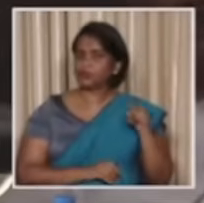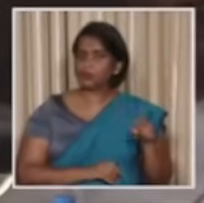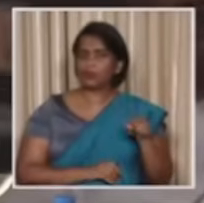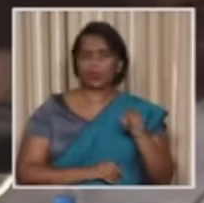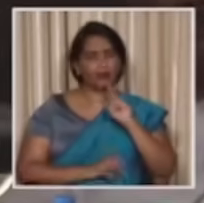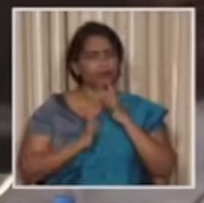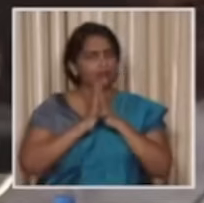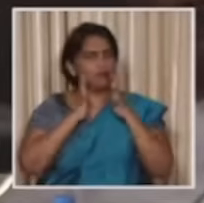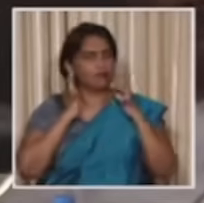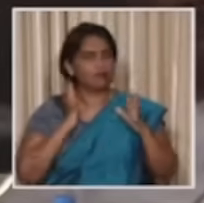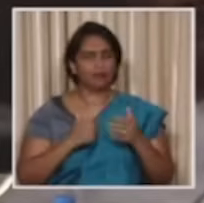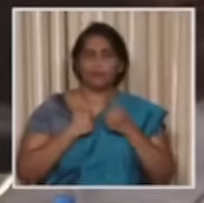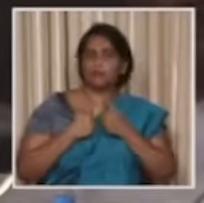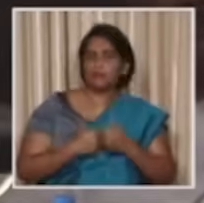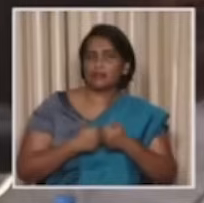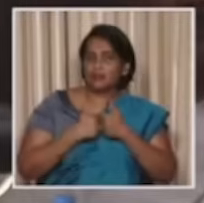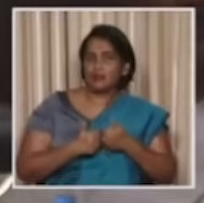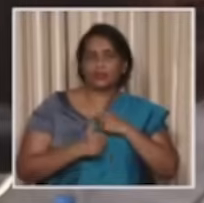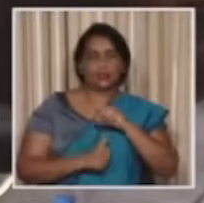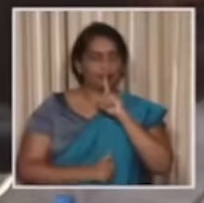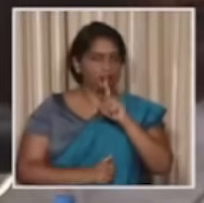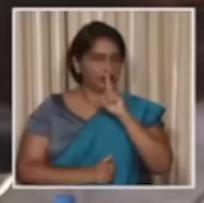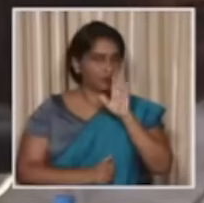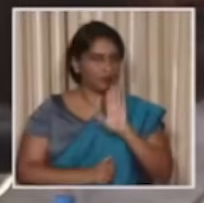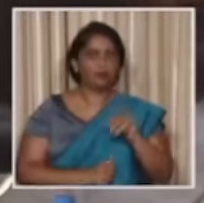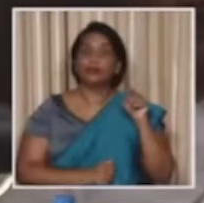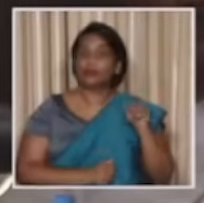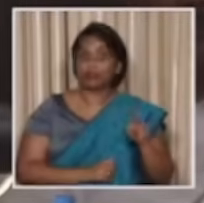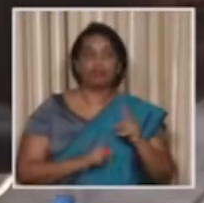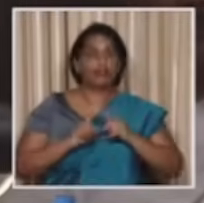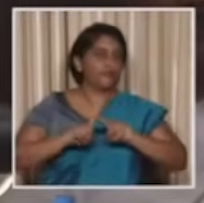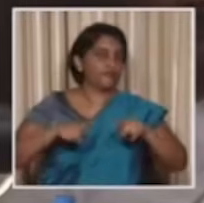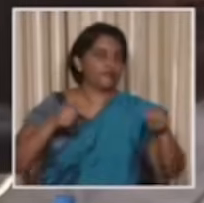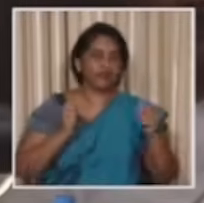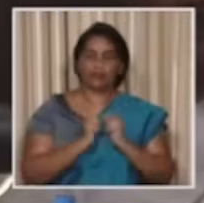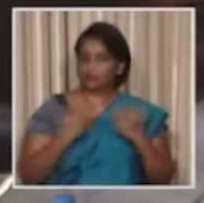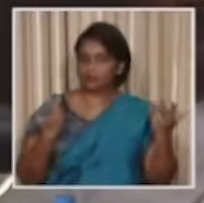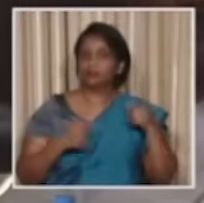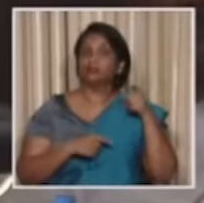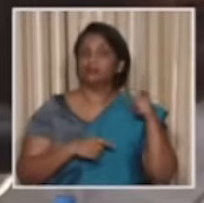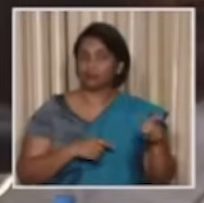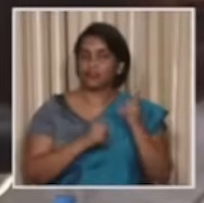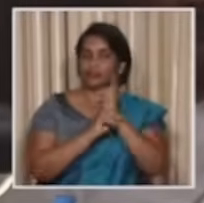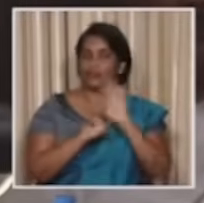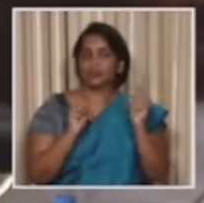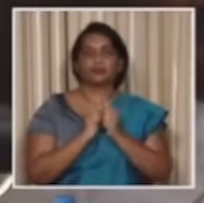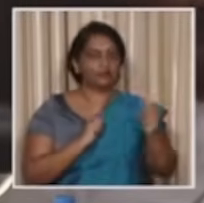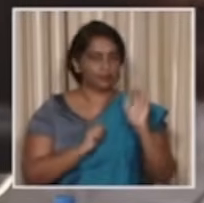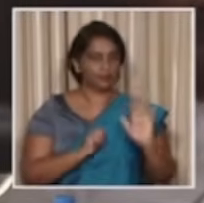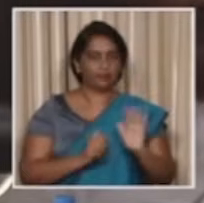බොහෝ විදියට මේක සාධාරණීකරණය කරන්න උත්සාහ කරා. මේක මේකට ඇරෙන්න වෙන ක්‍රමයක් නැහැ. මේක තමයි තියෙන එකම ක්‍රමය